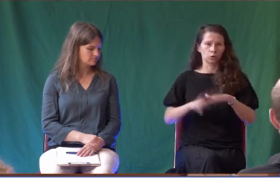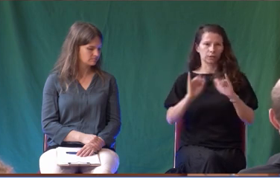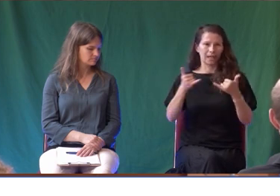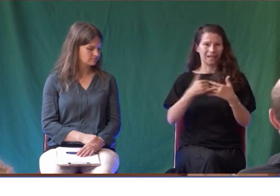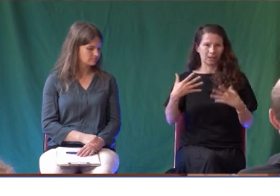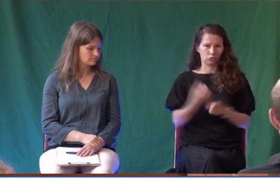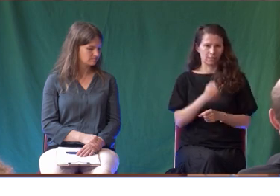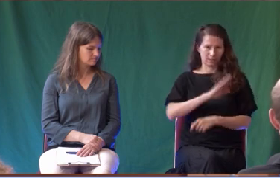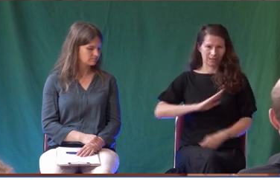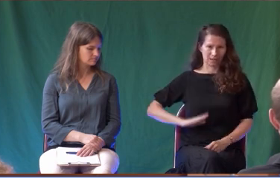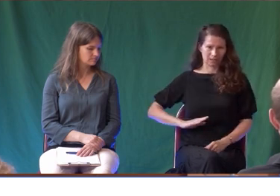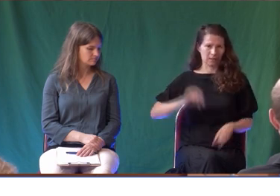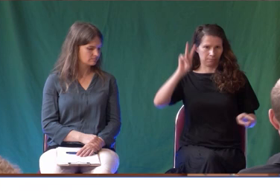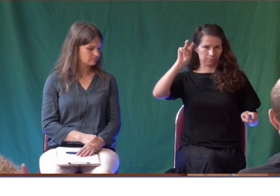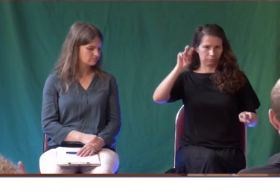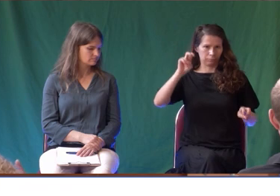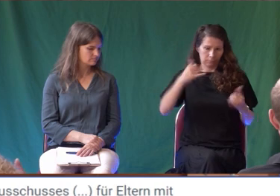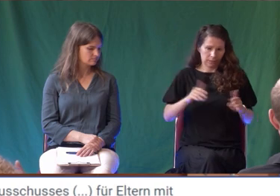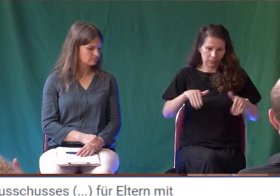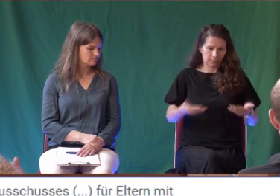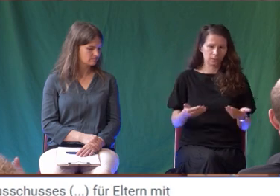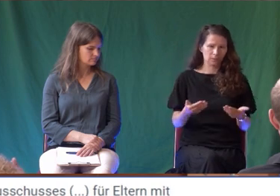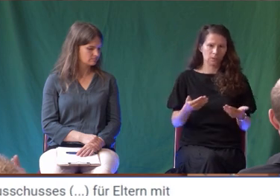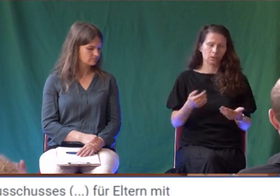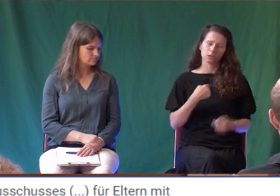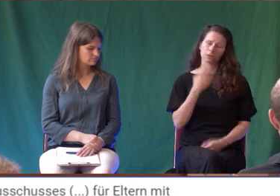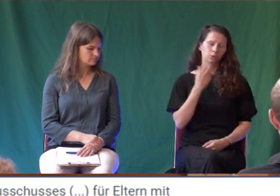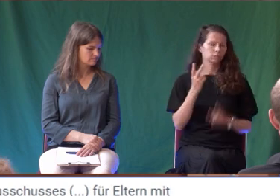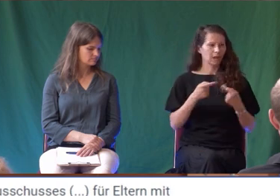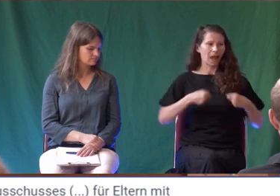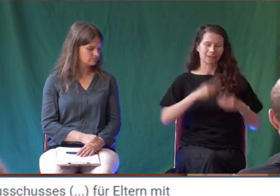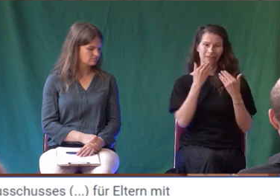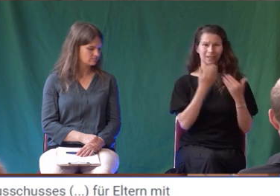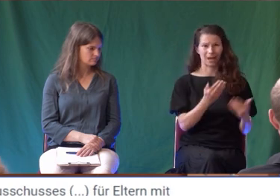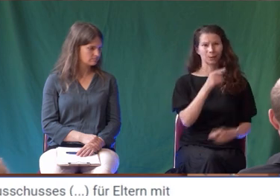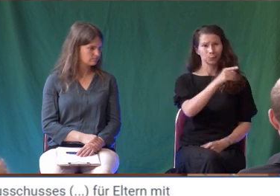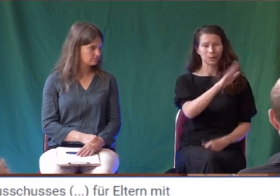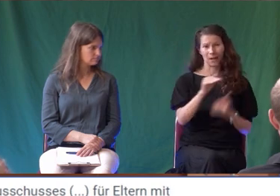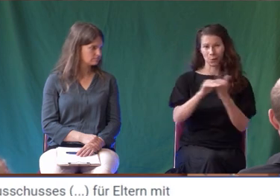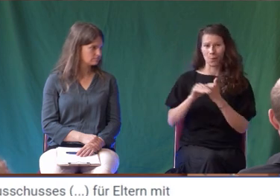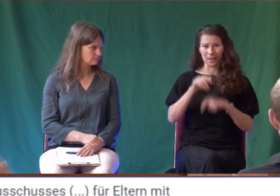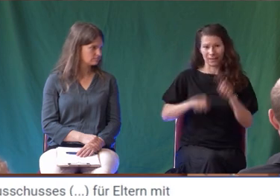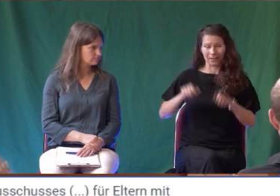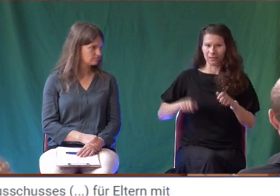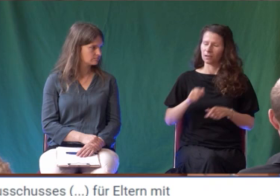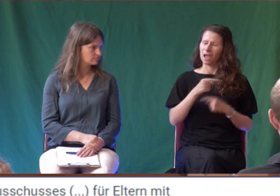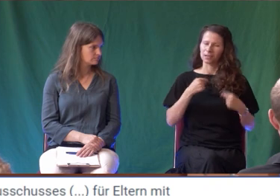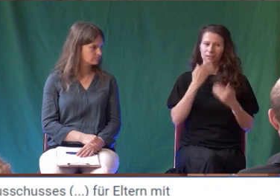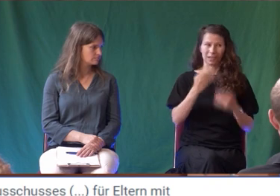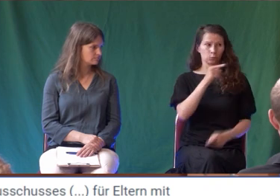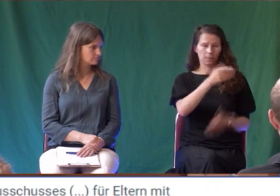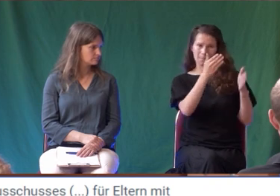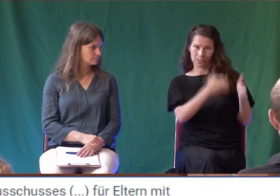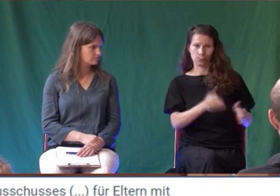und das liegt mir ganz nah am Herzen danke ich ihnen und ihren Mitstreiterinnen aber ganz besonders Ihnen persönlich für den Einsatz